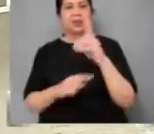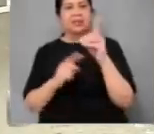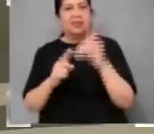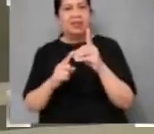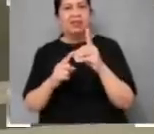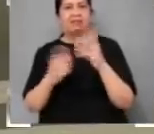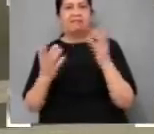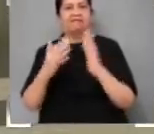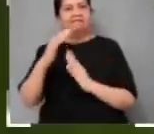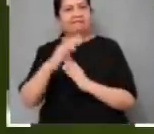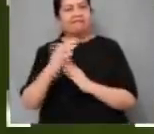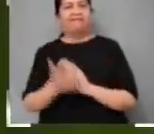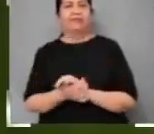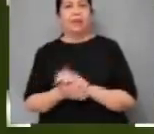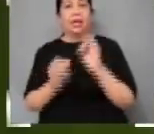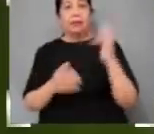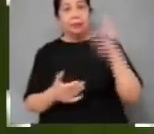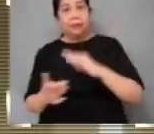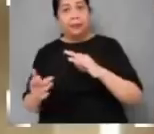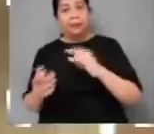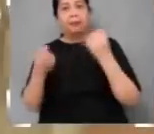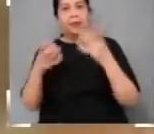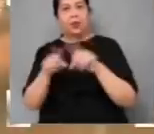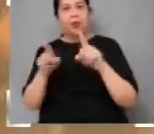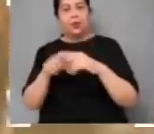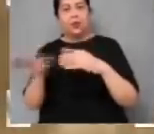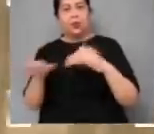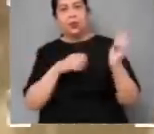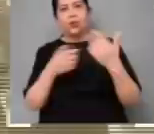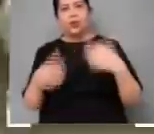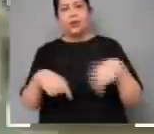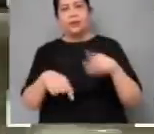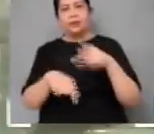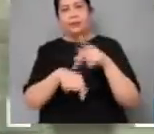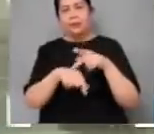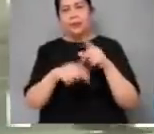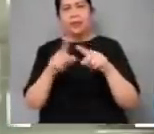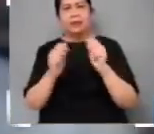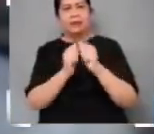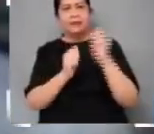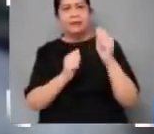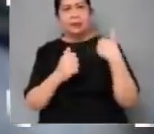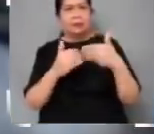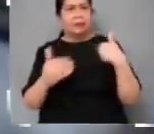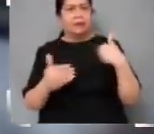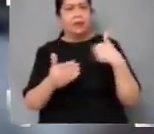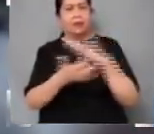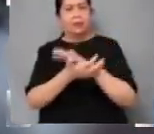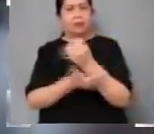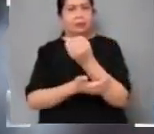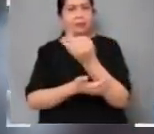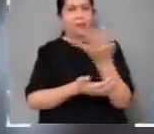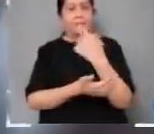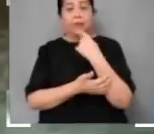may mga dumarating, marami na rin ang bumiyahe palabas ng bansa bagamat malayo pa sa pre-pandemic ang bilang. Ayon sa Bureau of